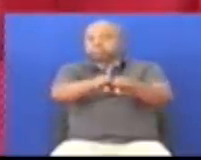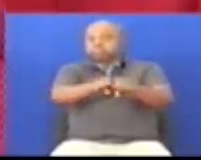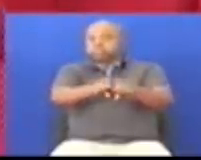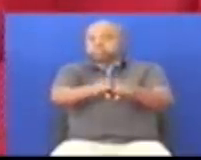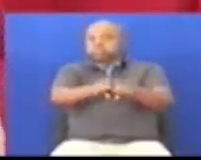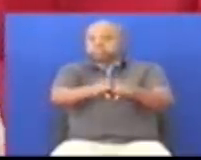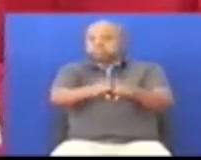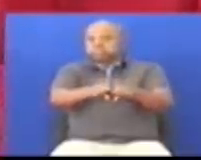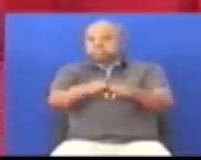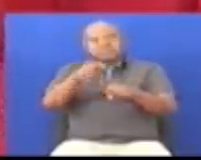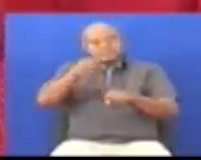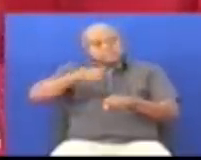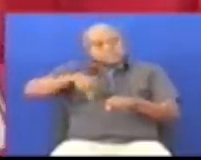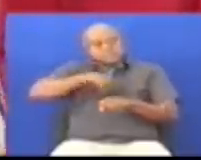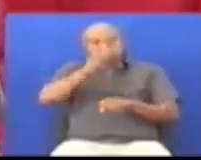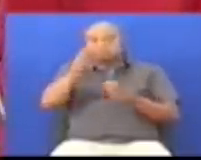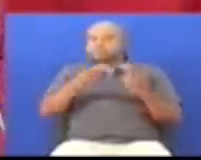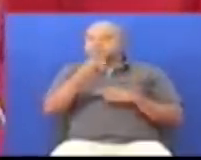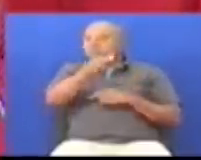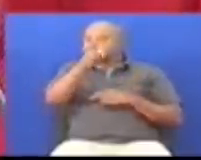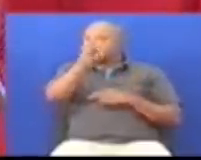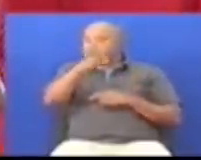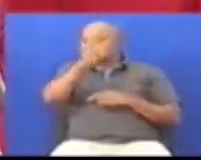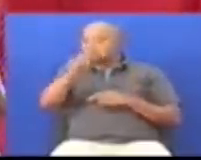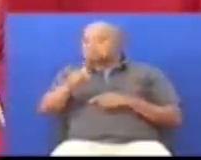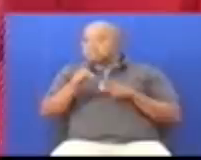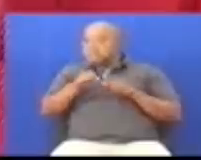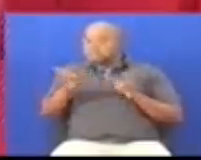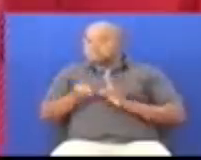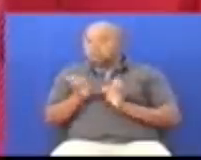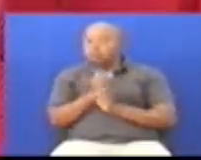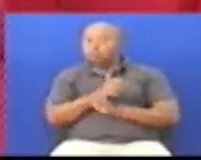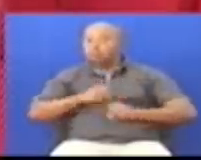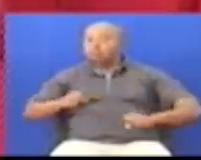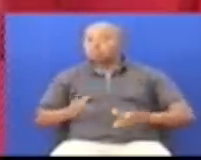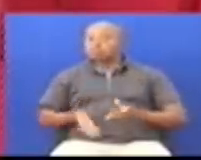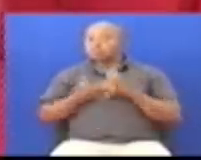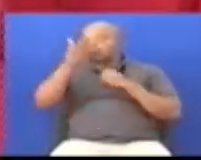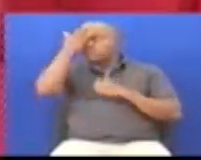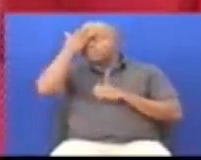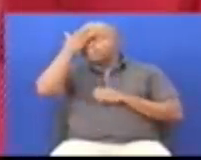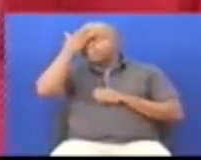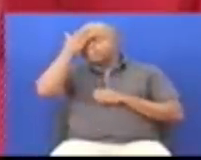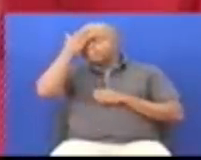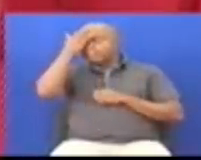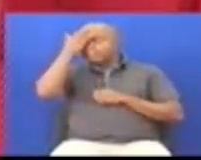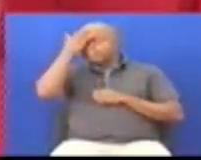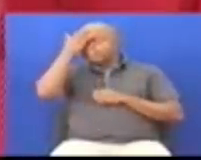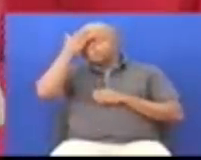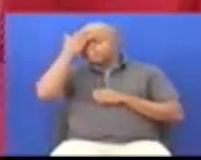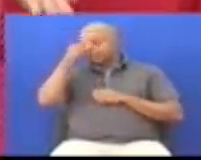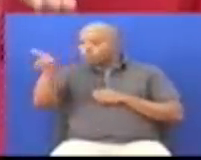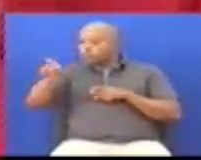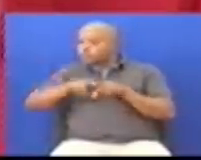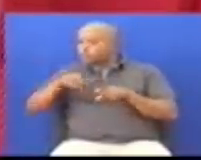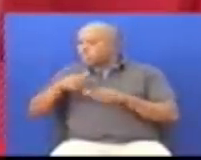Everybody kama wa Tanzania tuione hii, huu ndio ukombozi wa kumjua ndugu yangu huyu hapa